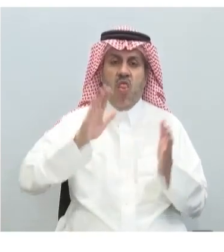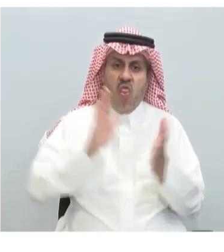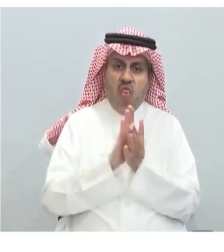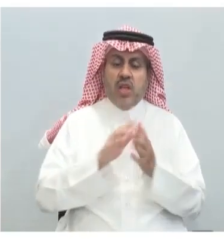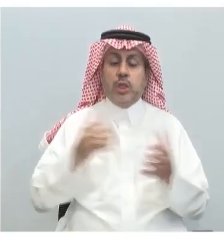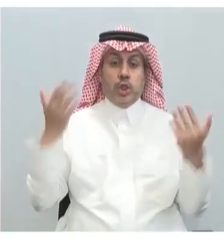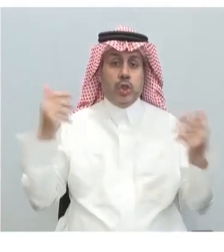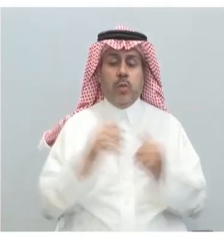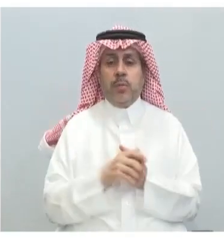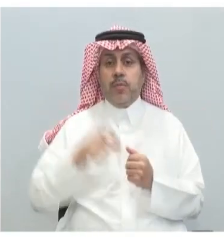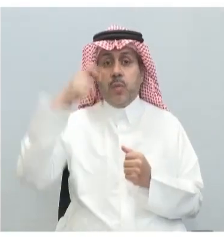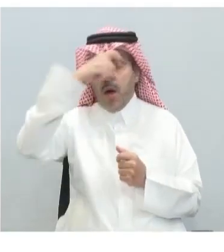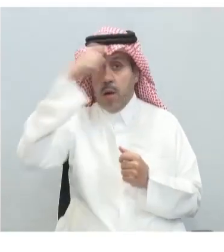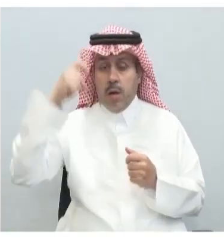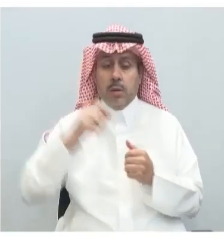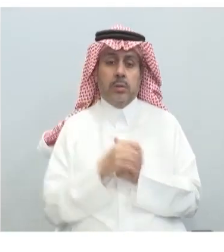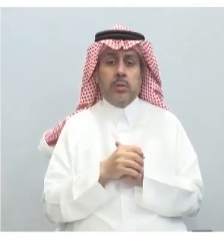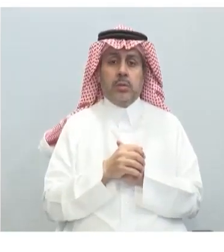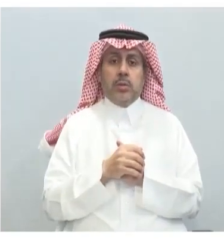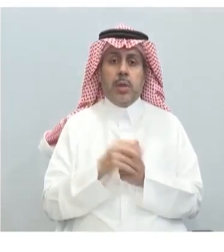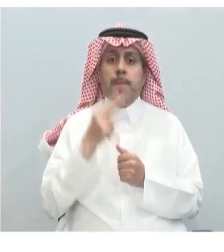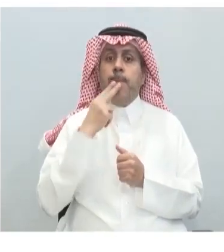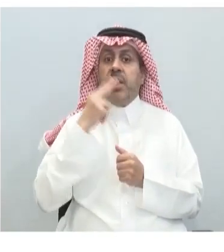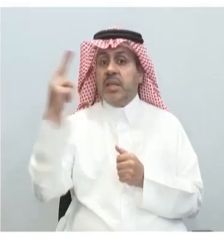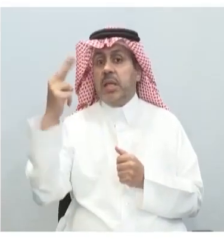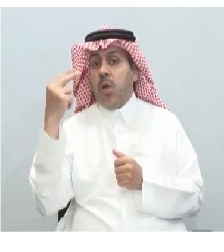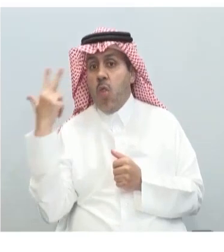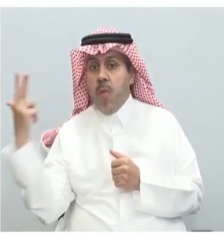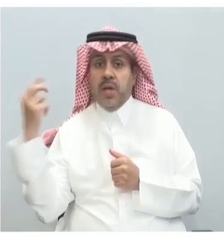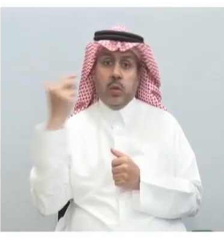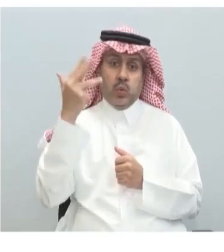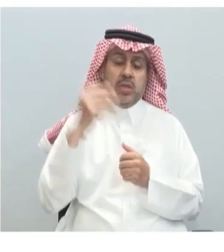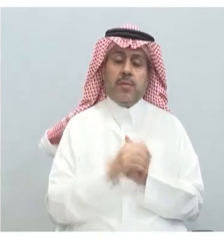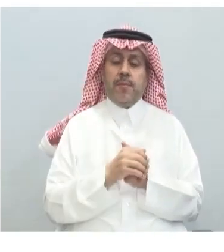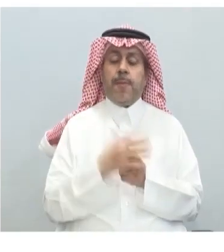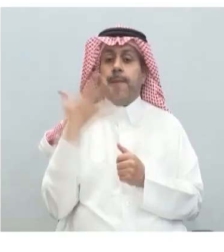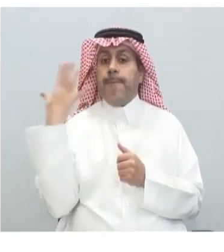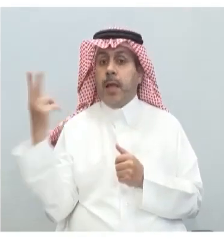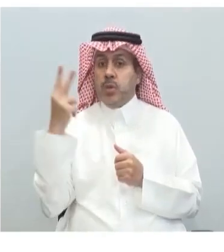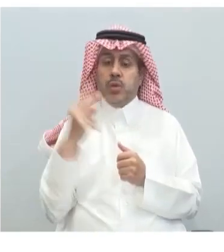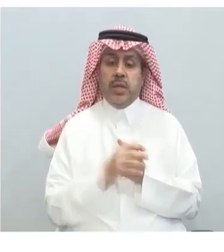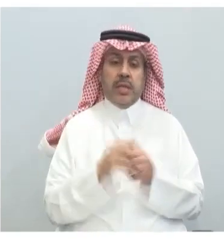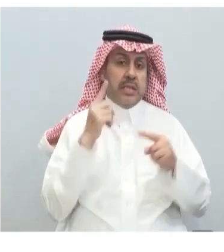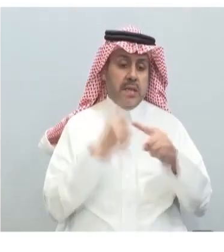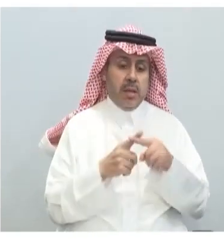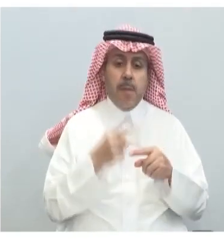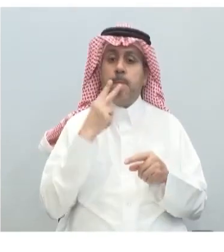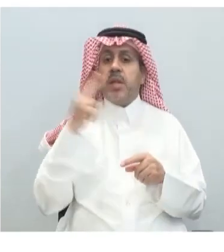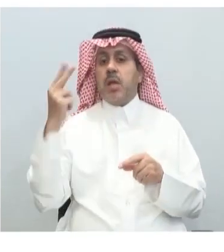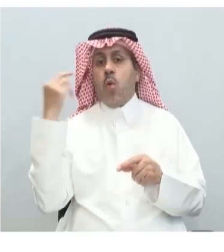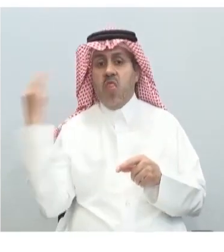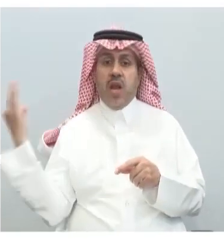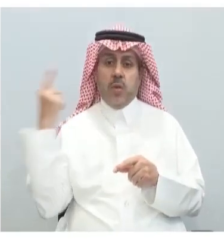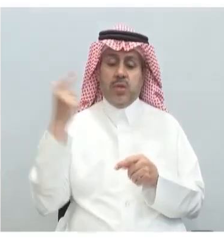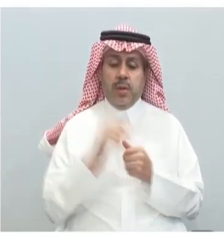واحد حراره الحراره ستكون 228 او 25 ئ 273 يساوي